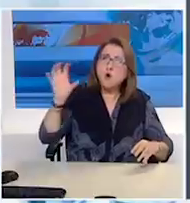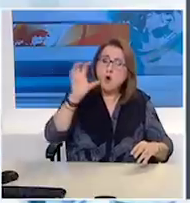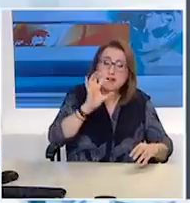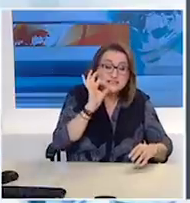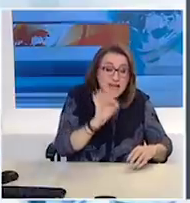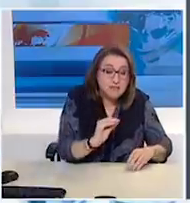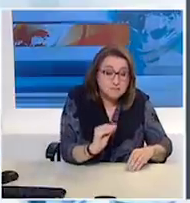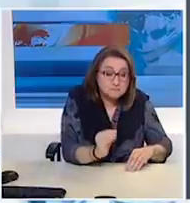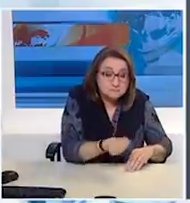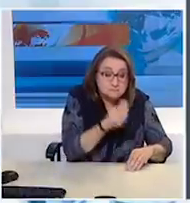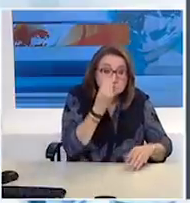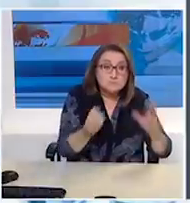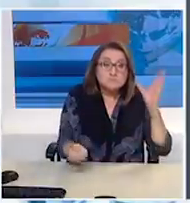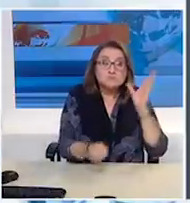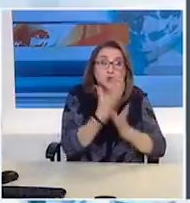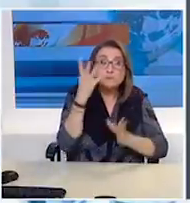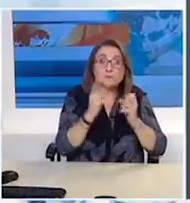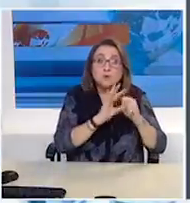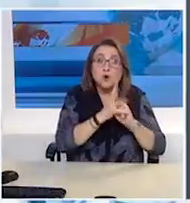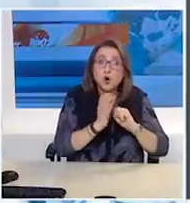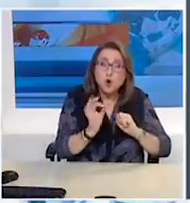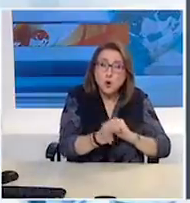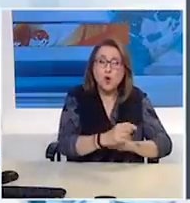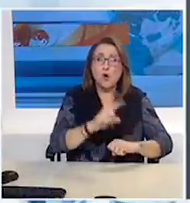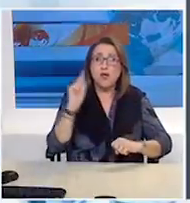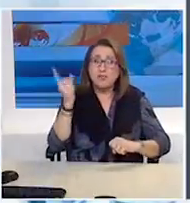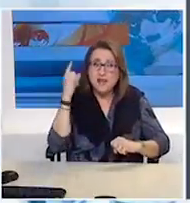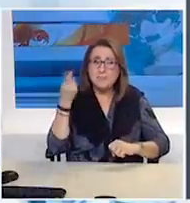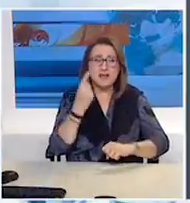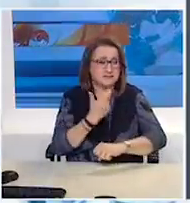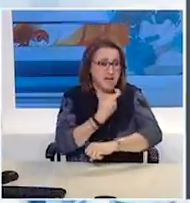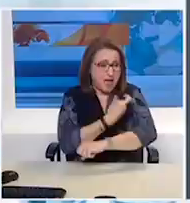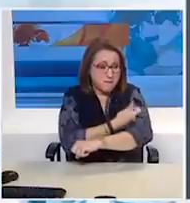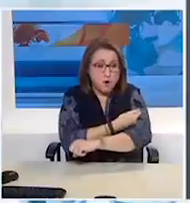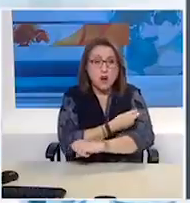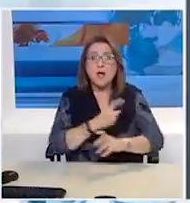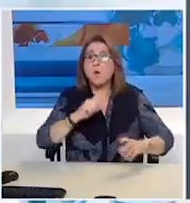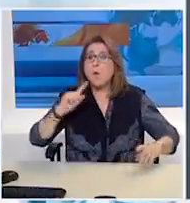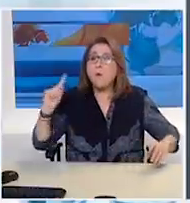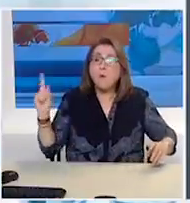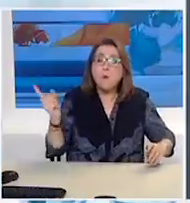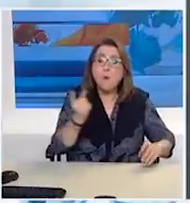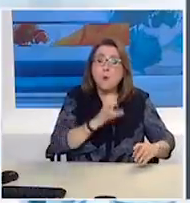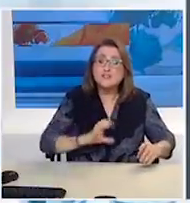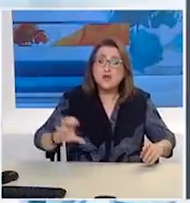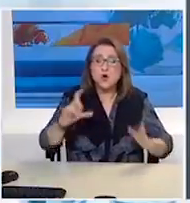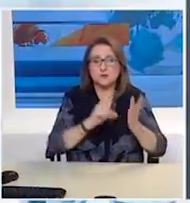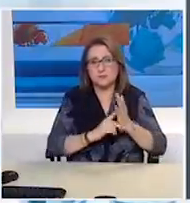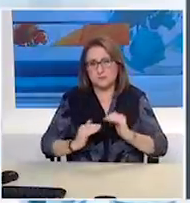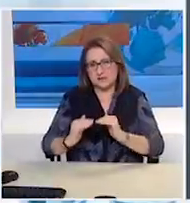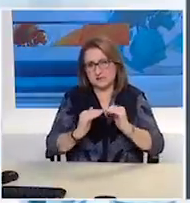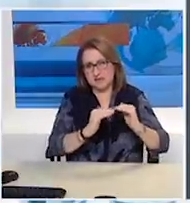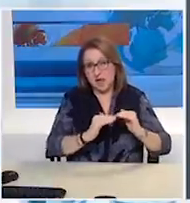ιό, σε οποιαδήποτε εξέλιξη αφορά τις νέες θεραπείες ή τα εμβόλια. Τα εμβόλια, εάν και εφόσον βρεθούν και